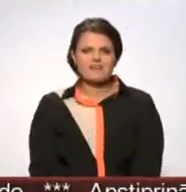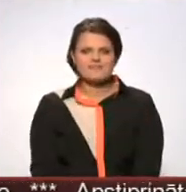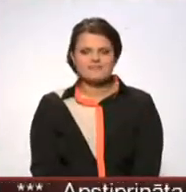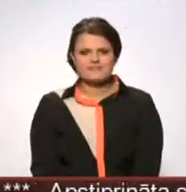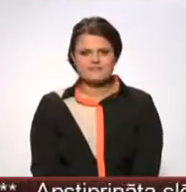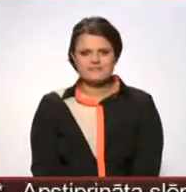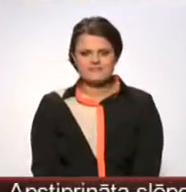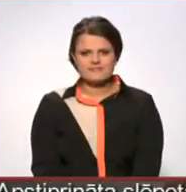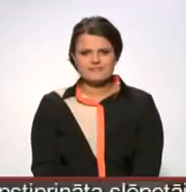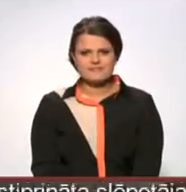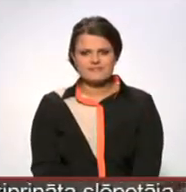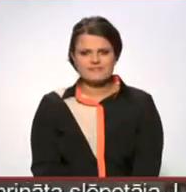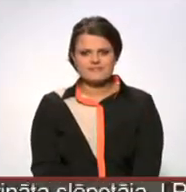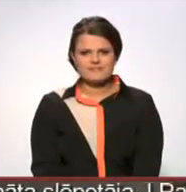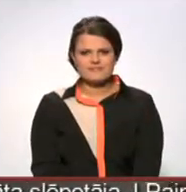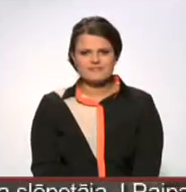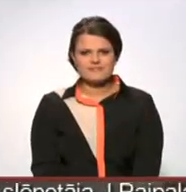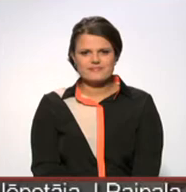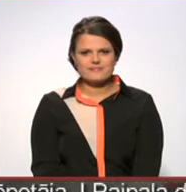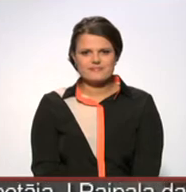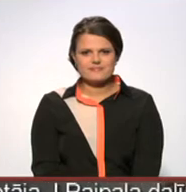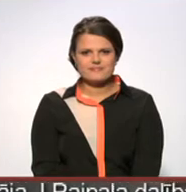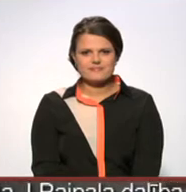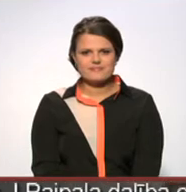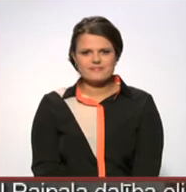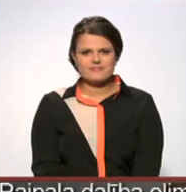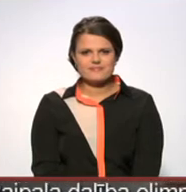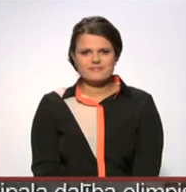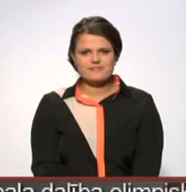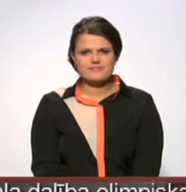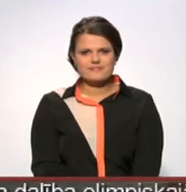Jēkabpils! Zane Baika, Mihails Riškovs, Latgales reģionālā televīzija.